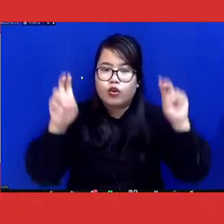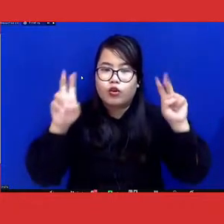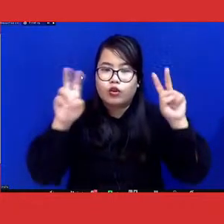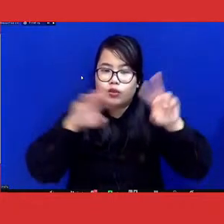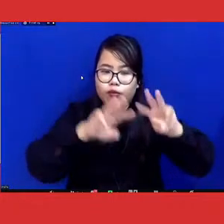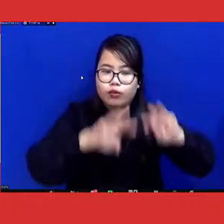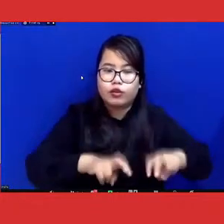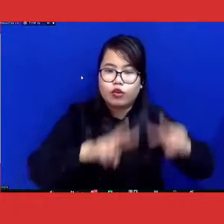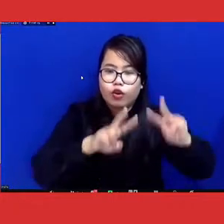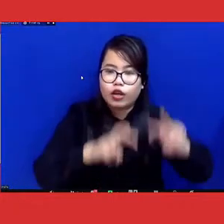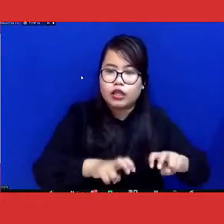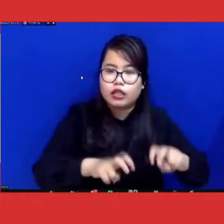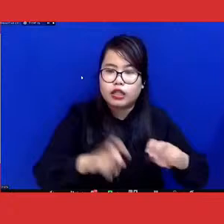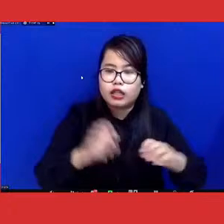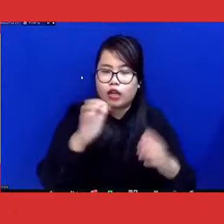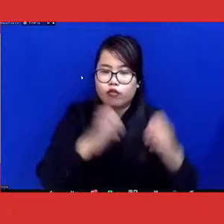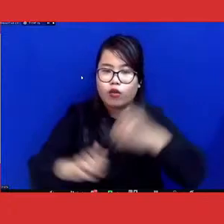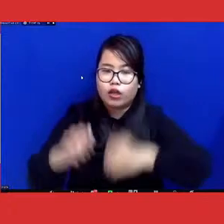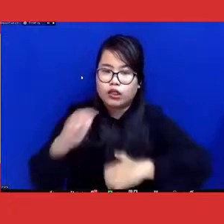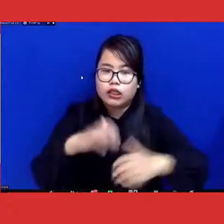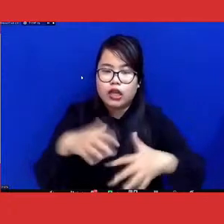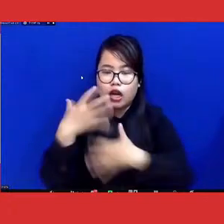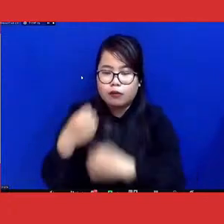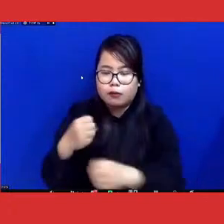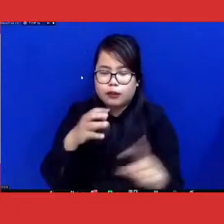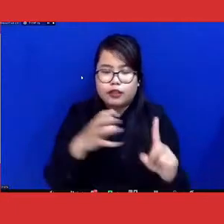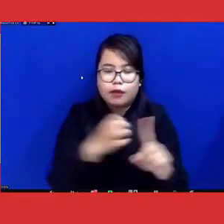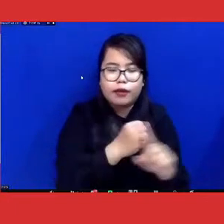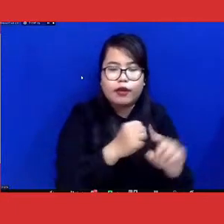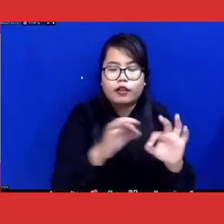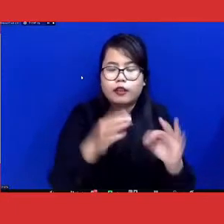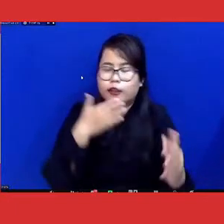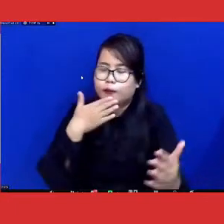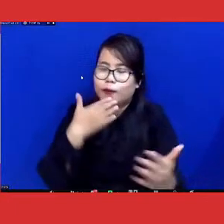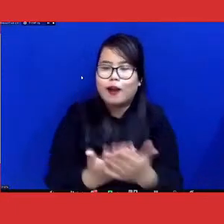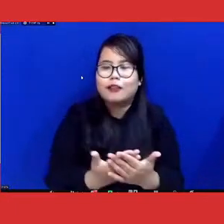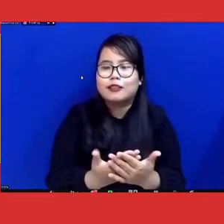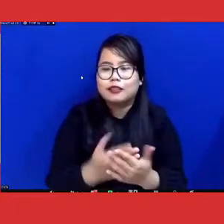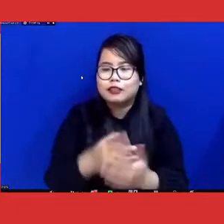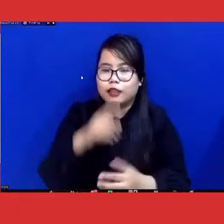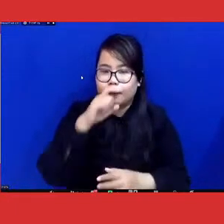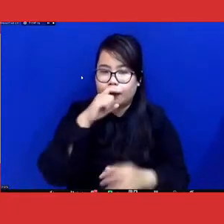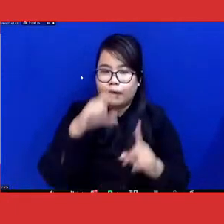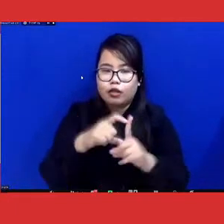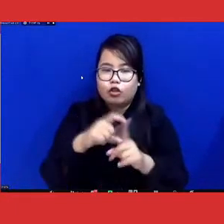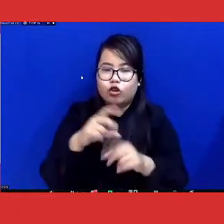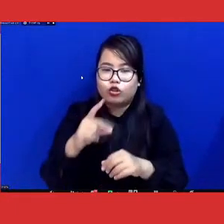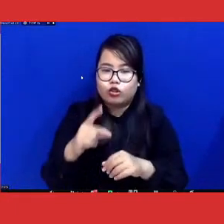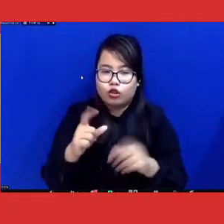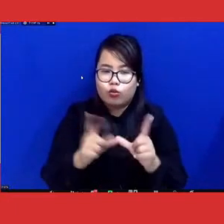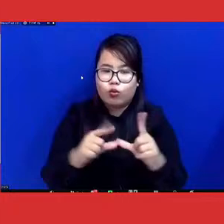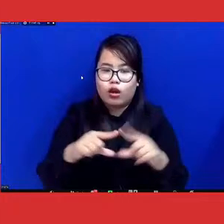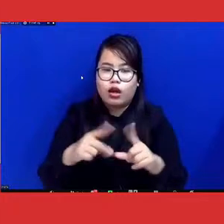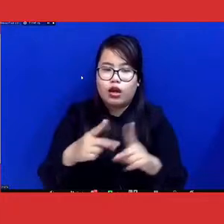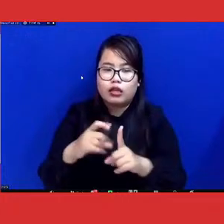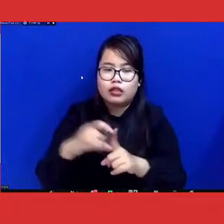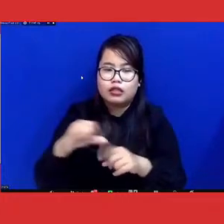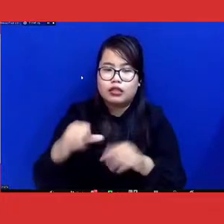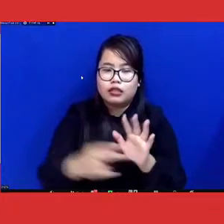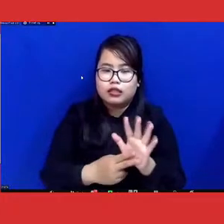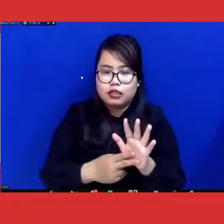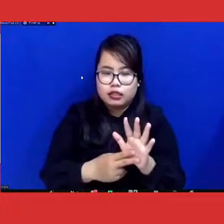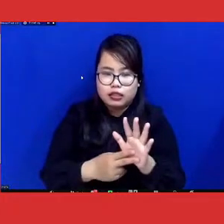harapannya akan mencapai hal tersebut. Thank you very much Bapak Dr. Wahdi Sirajuddin, the Mayor of Metro.